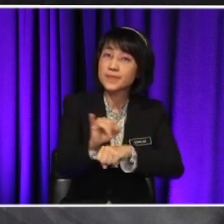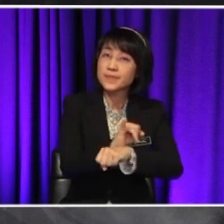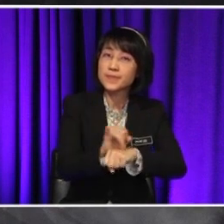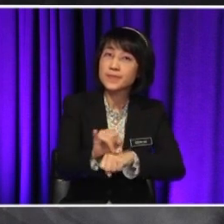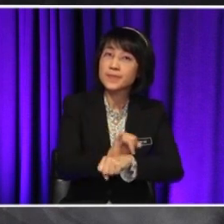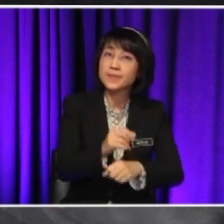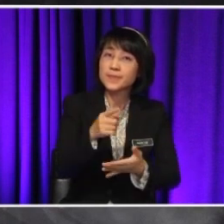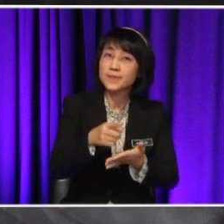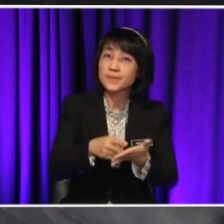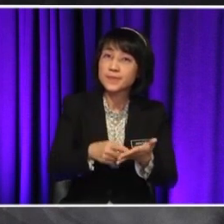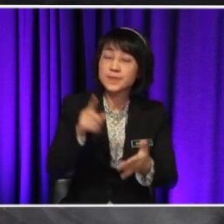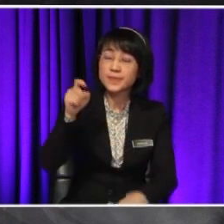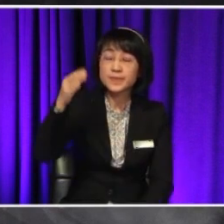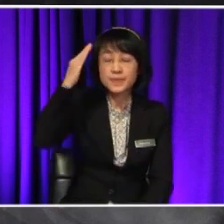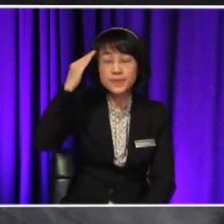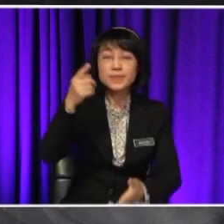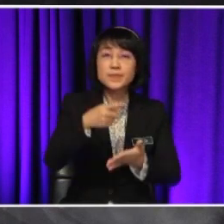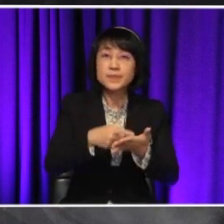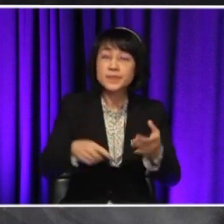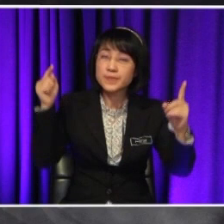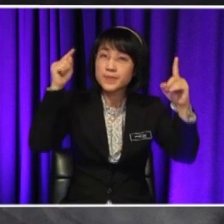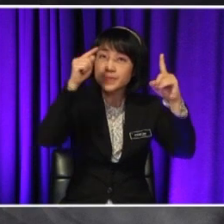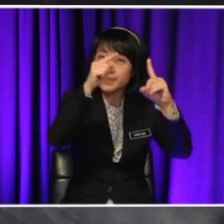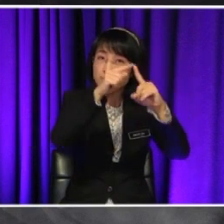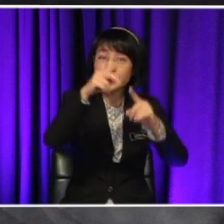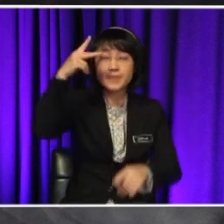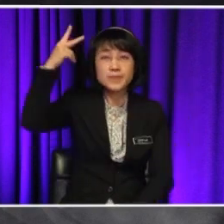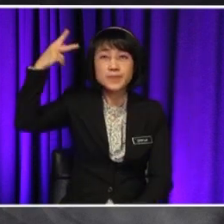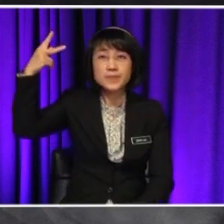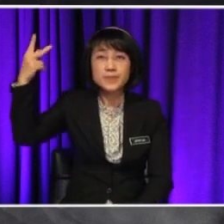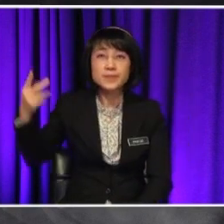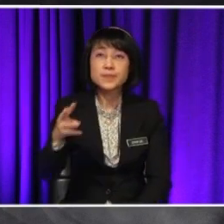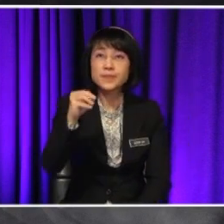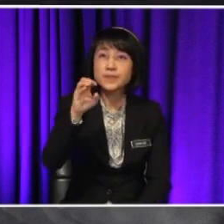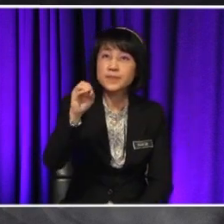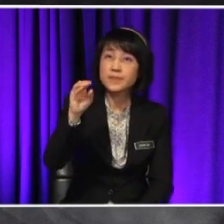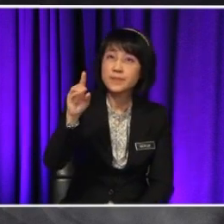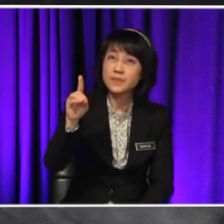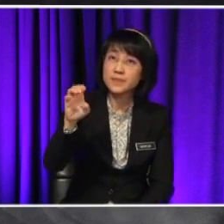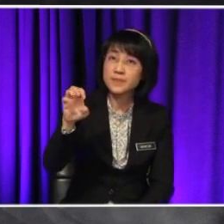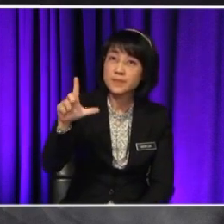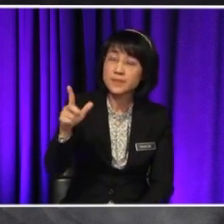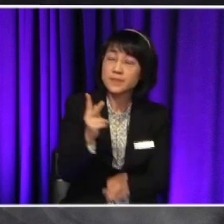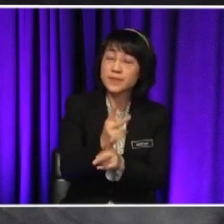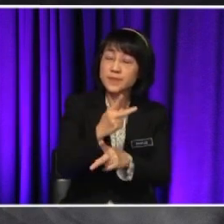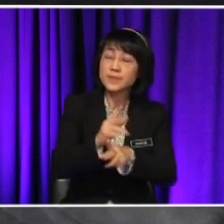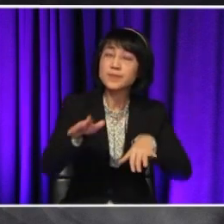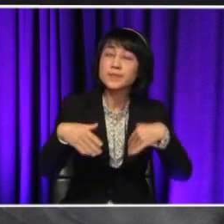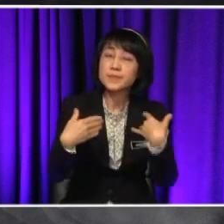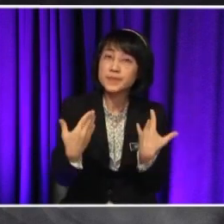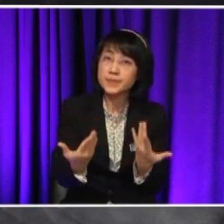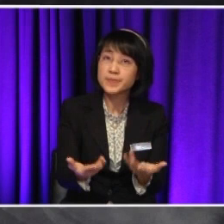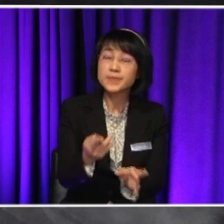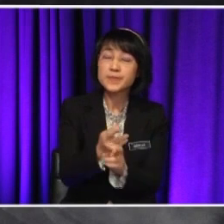apakah dia prospek dan hala tuju, konsep dia apa, model dia, model produk dia macam mana. Okey, reka bentuk industri